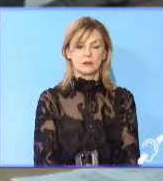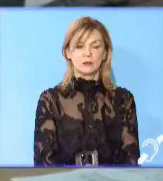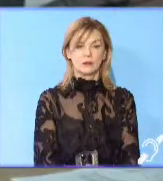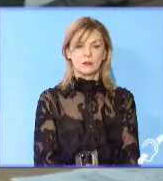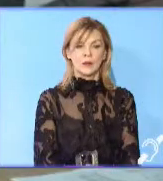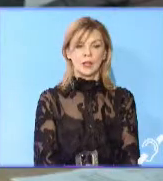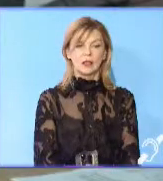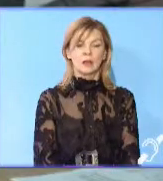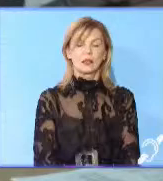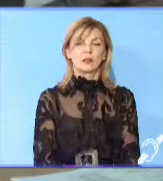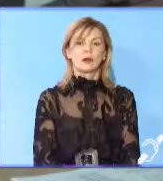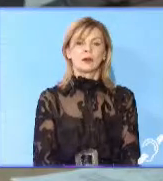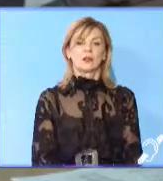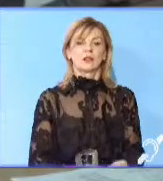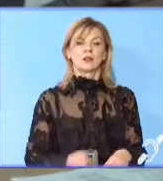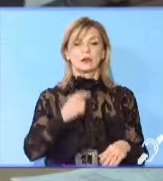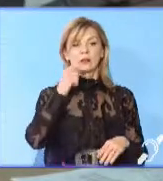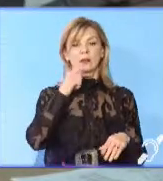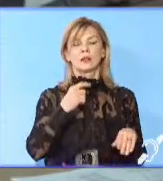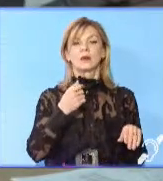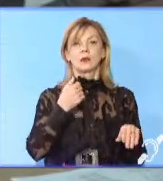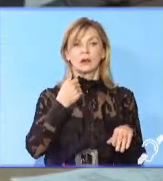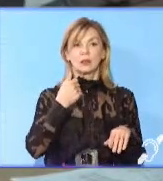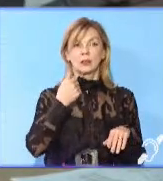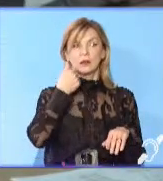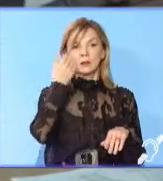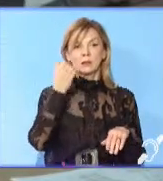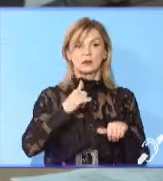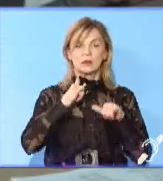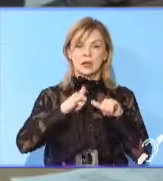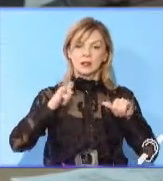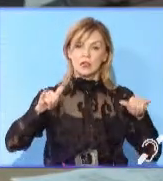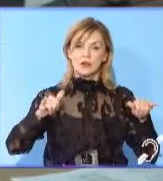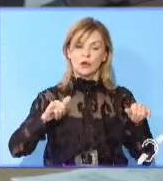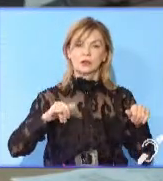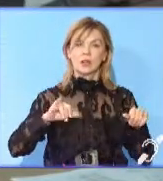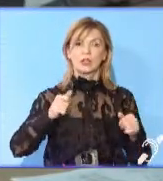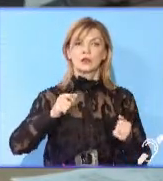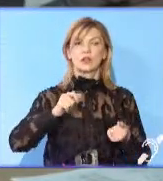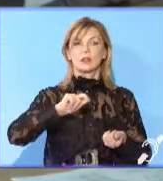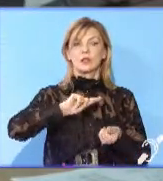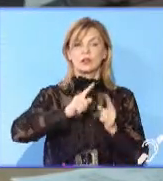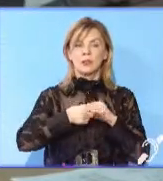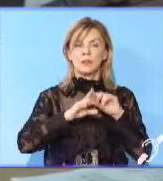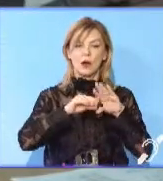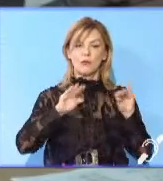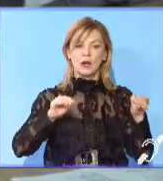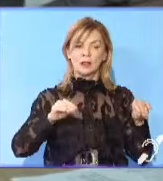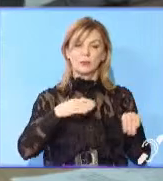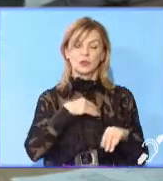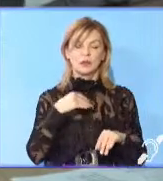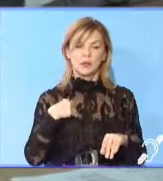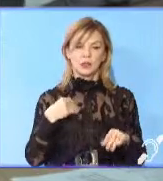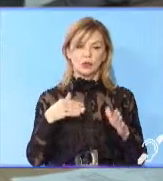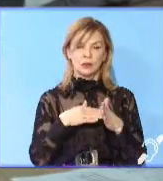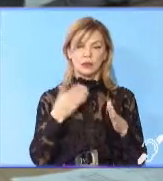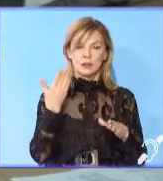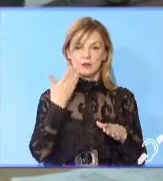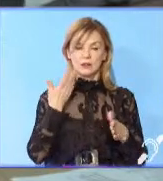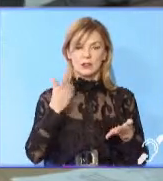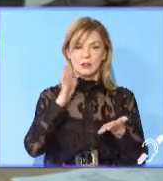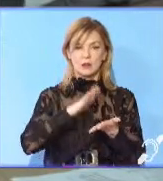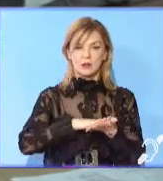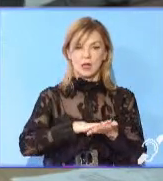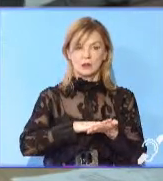Odată cu evoluția aceasta, cu schimbările climatice care au apărut, trebuie să învățăm să ne